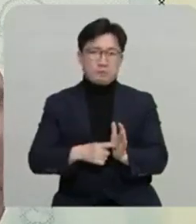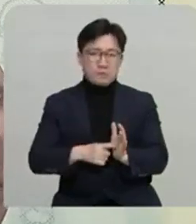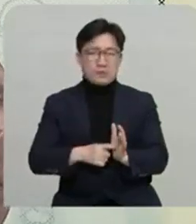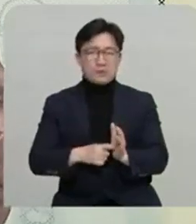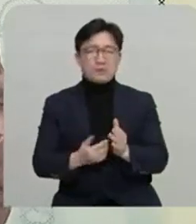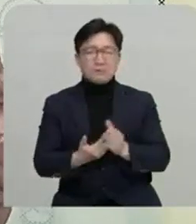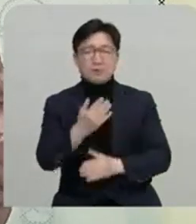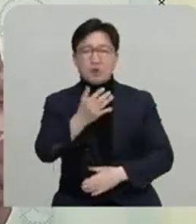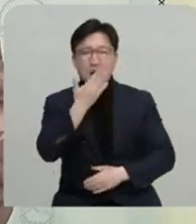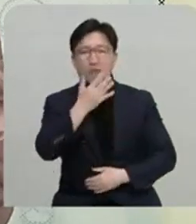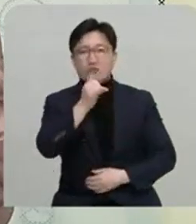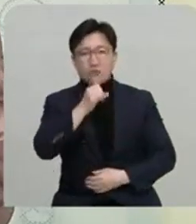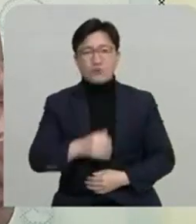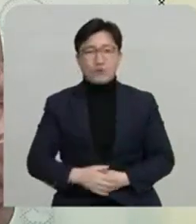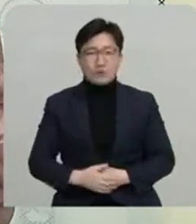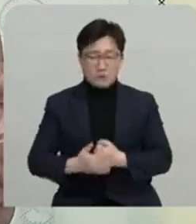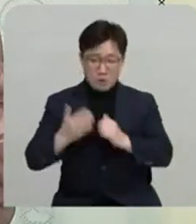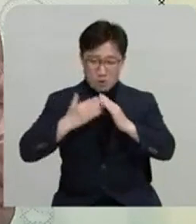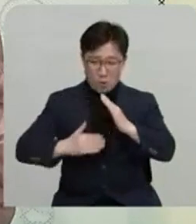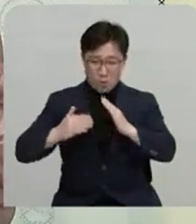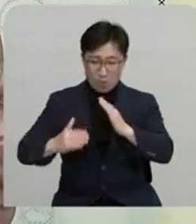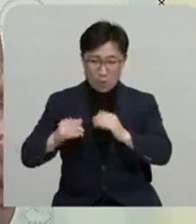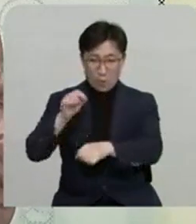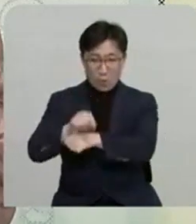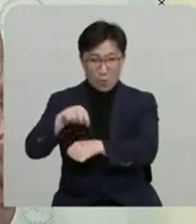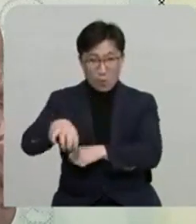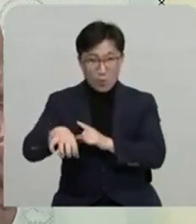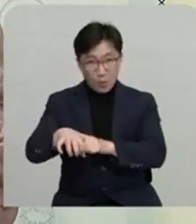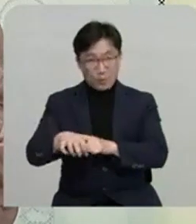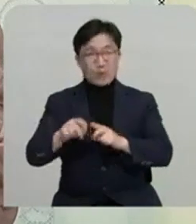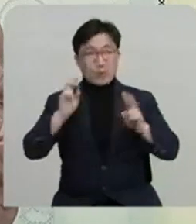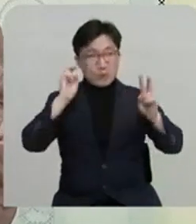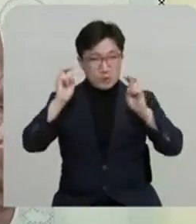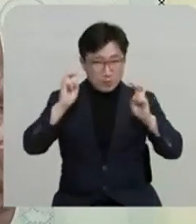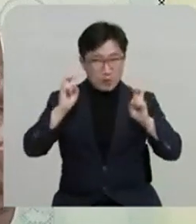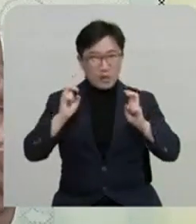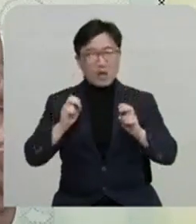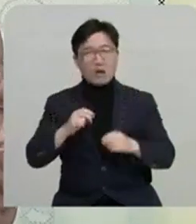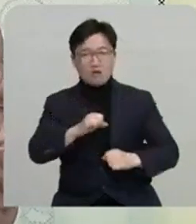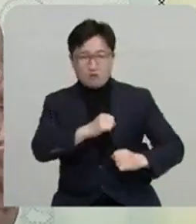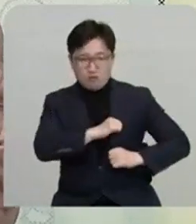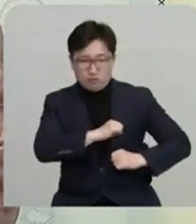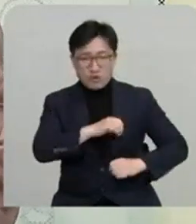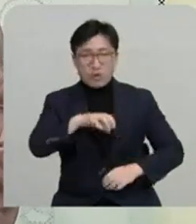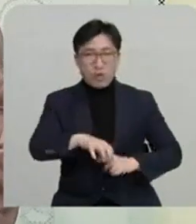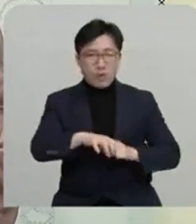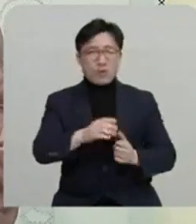예상되는데요. 공공기관과 자치단체, 기업체, 군부대 등 헌혈에 대한